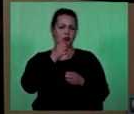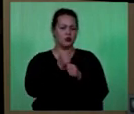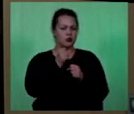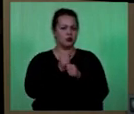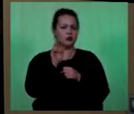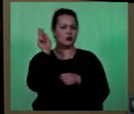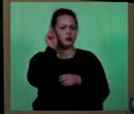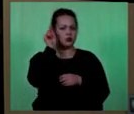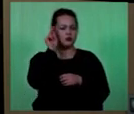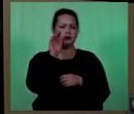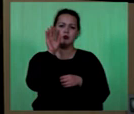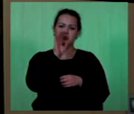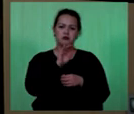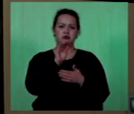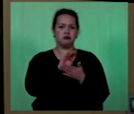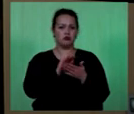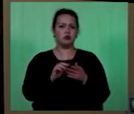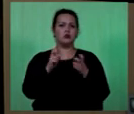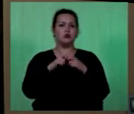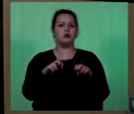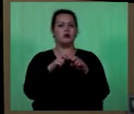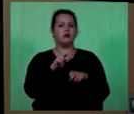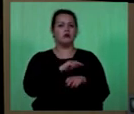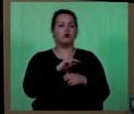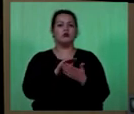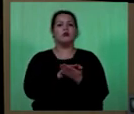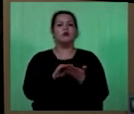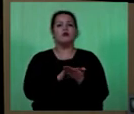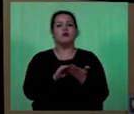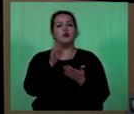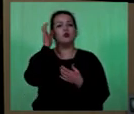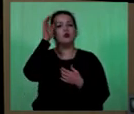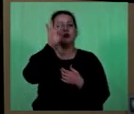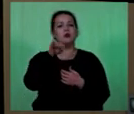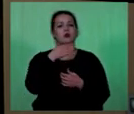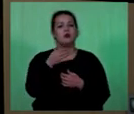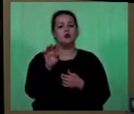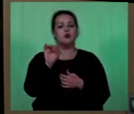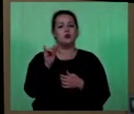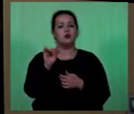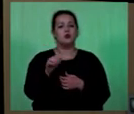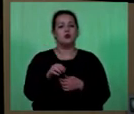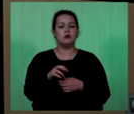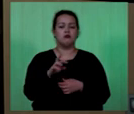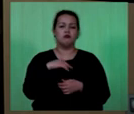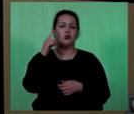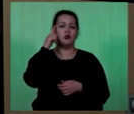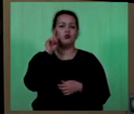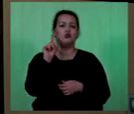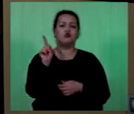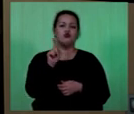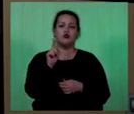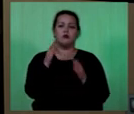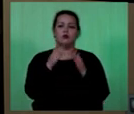справились с написанием контрольной работой повторили знания таблицы умножения и я думаю что дома в и